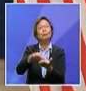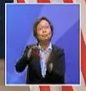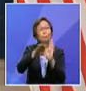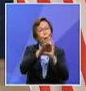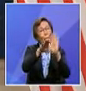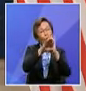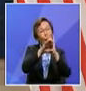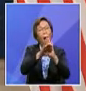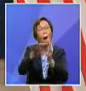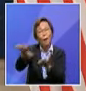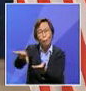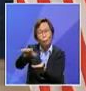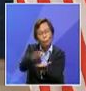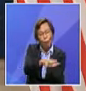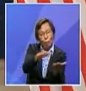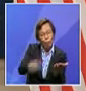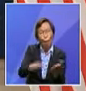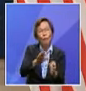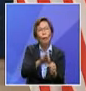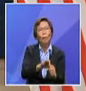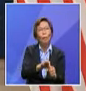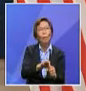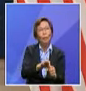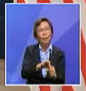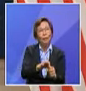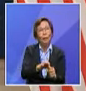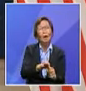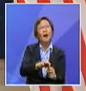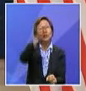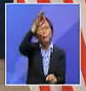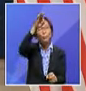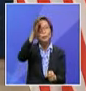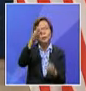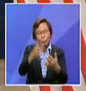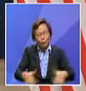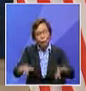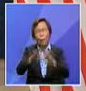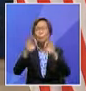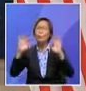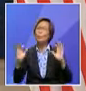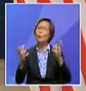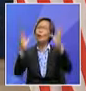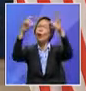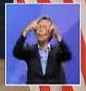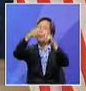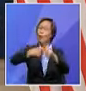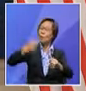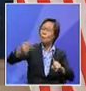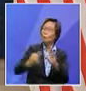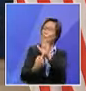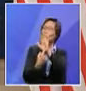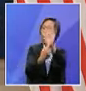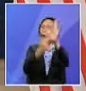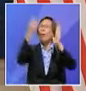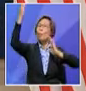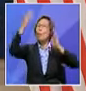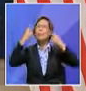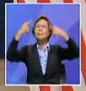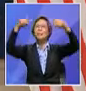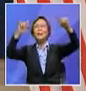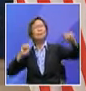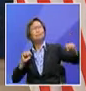dan aspirasi daripada kepentingan meraihkan bulan bersejarah ini yang menyaksikan negara kita